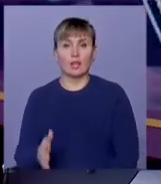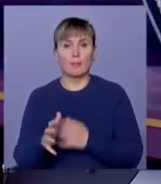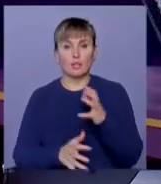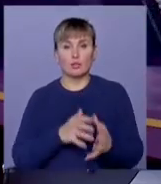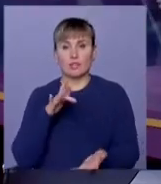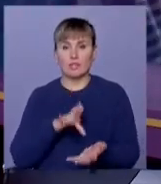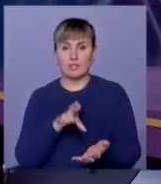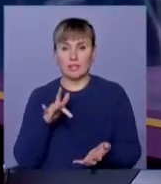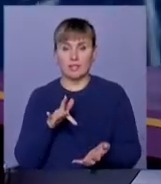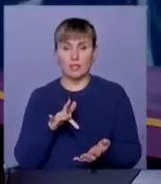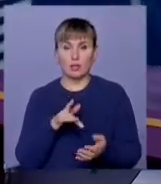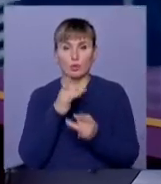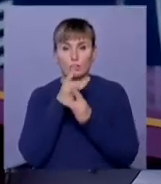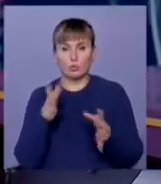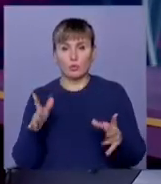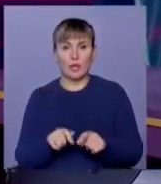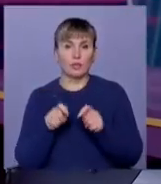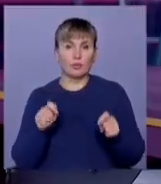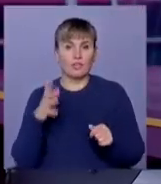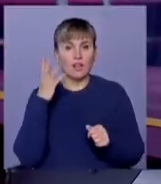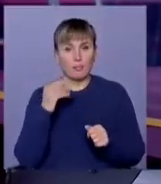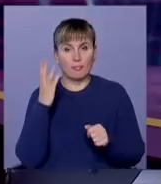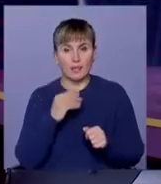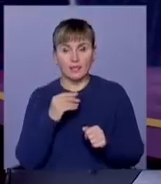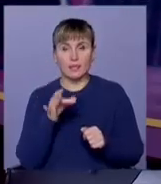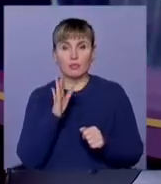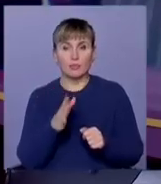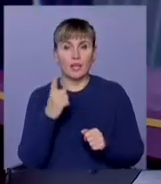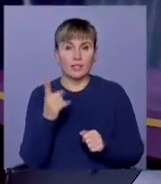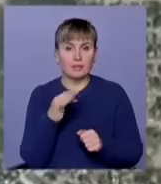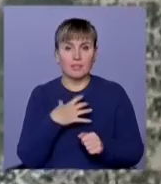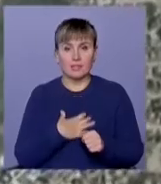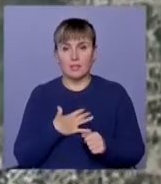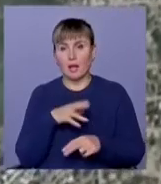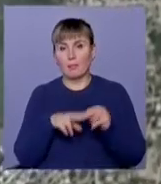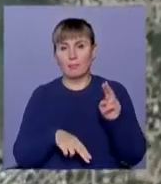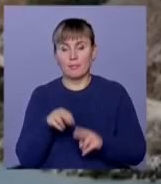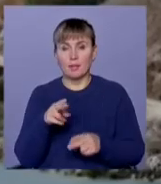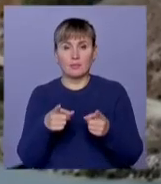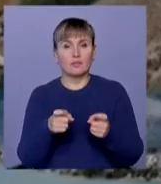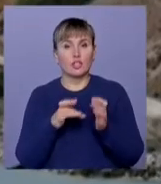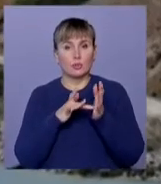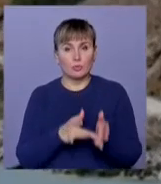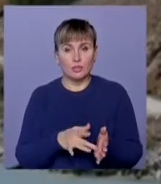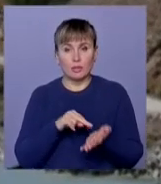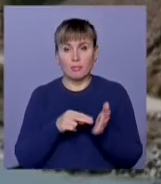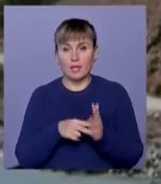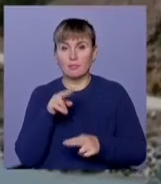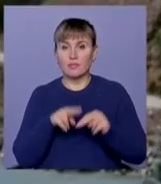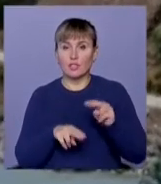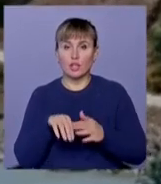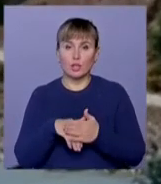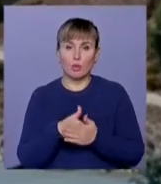Международный центр сакской культуры откроется в Алматы. Он станет одним из ключевых объектов привлечения туристов. Планы по возведению